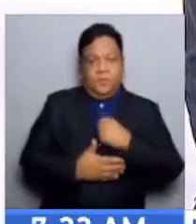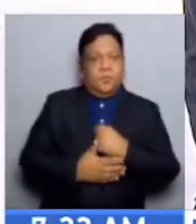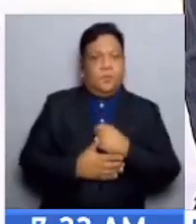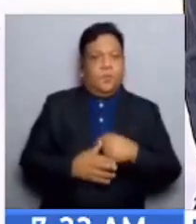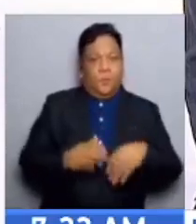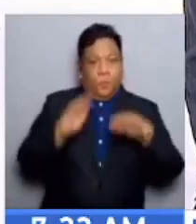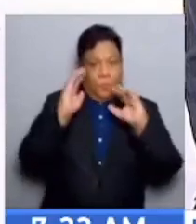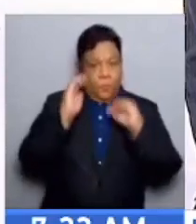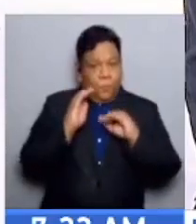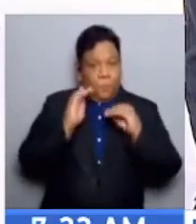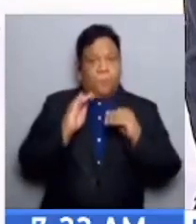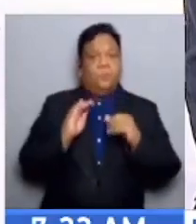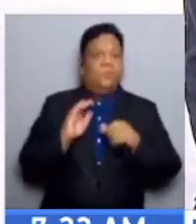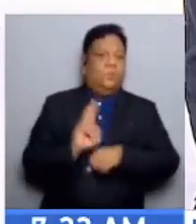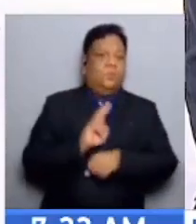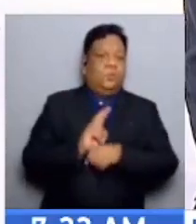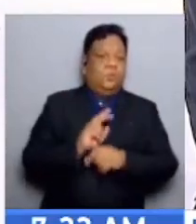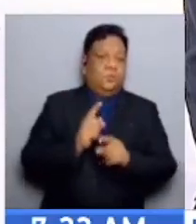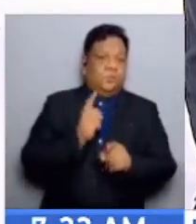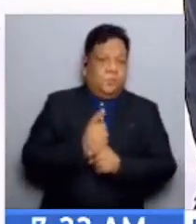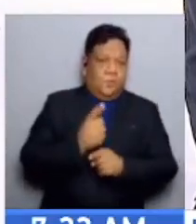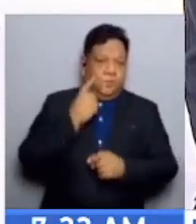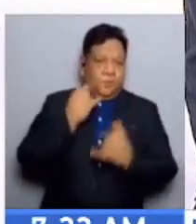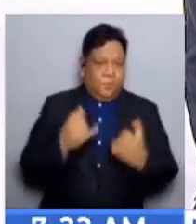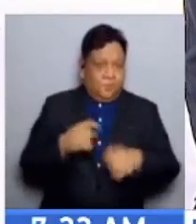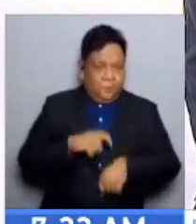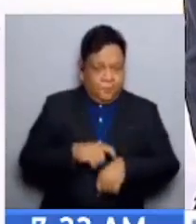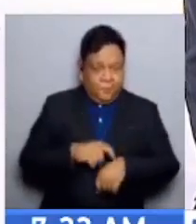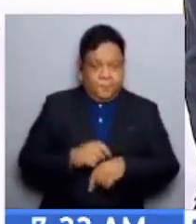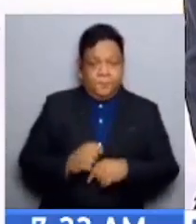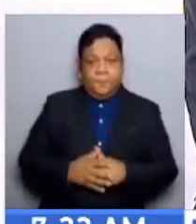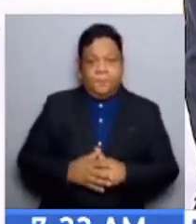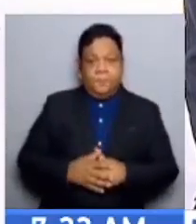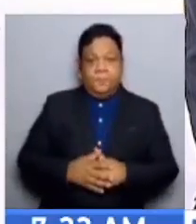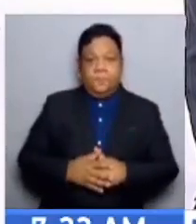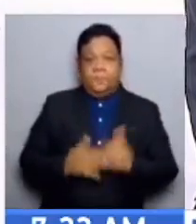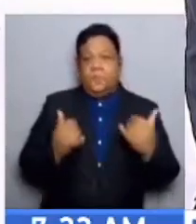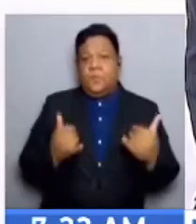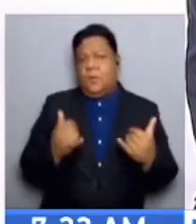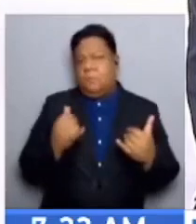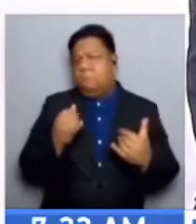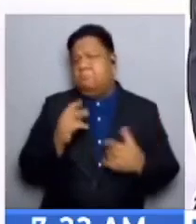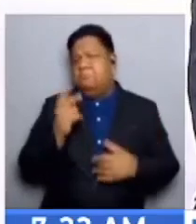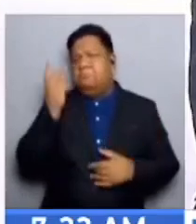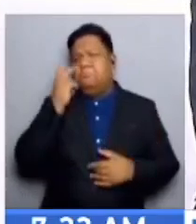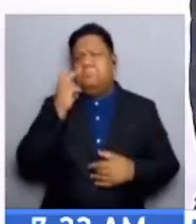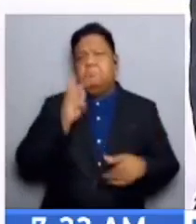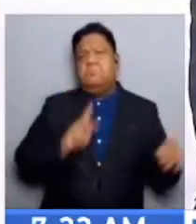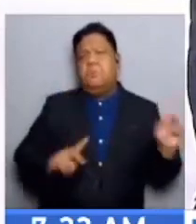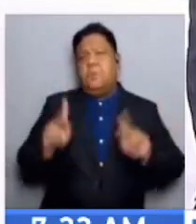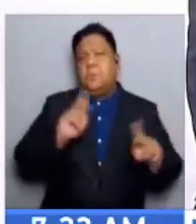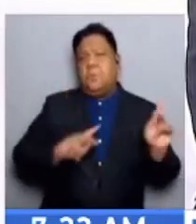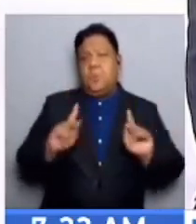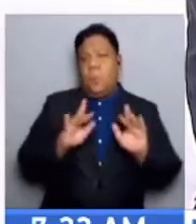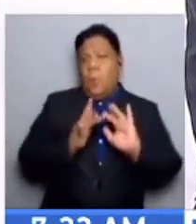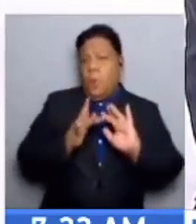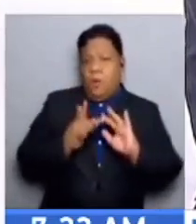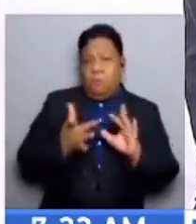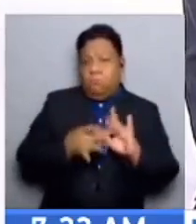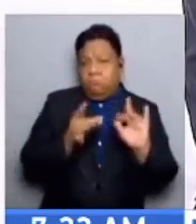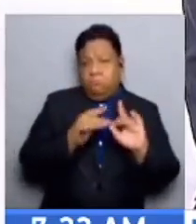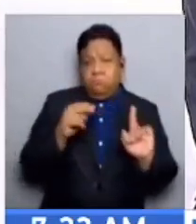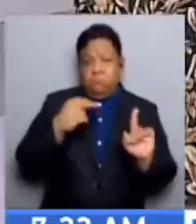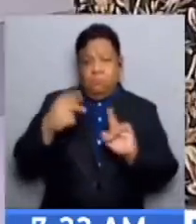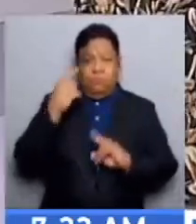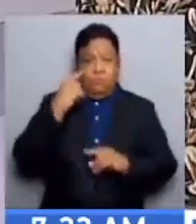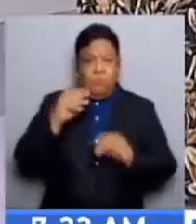sa kasalukuyang panahon. At kaugnay niyan, alamin natin ang mensahe ng ating Kapuso netizens para sa bayan. Maris?